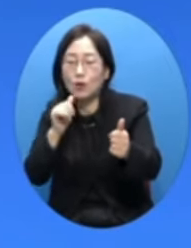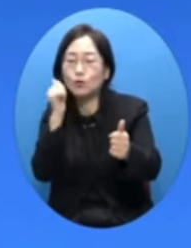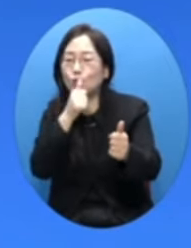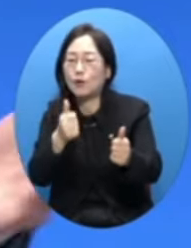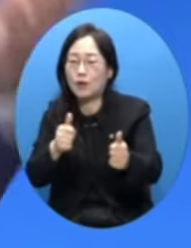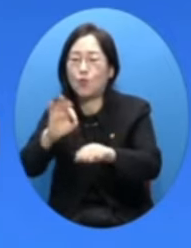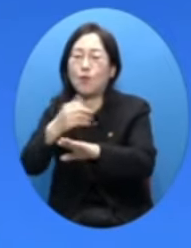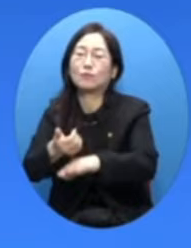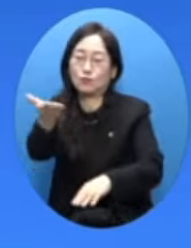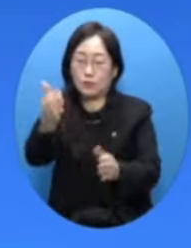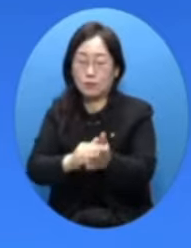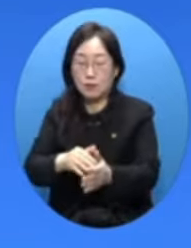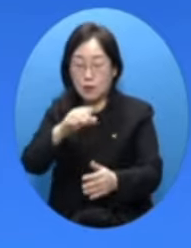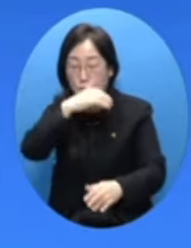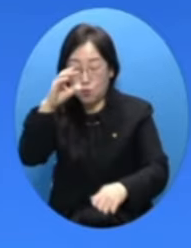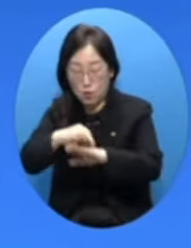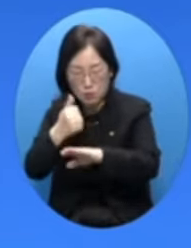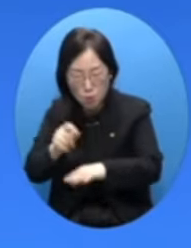바로왕이 요셉을 불러와라.